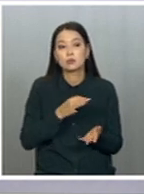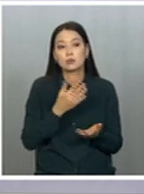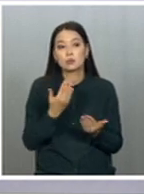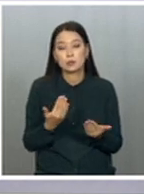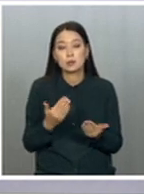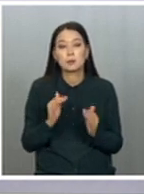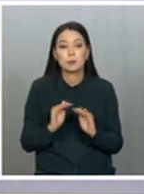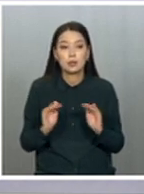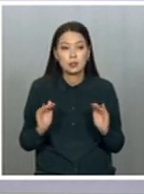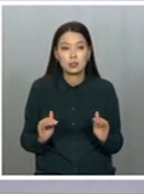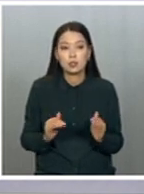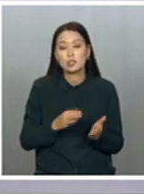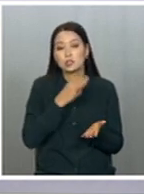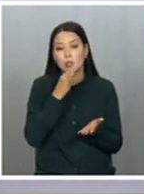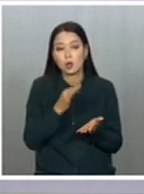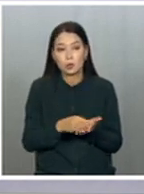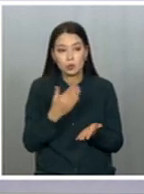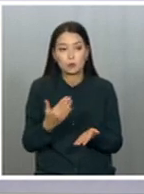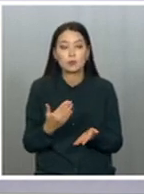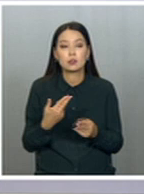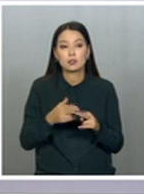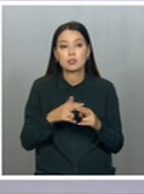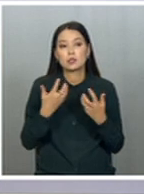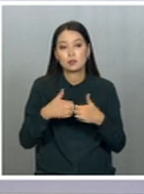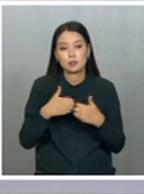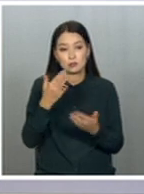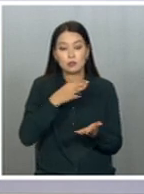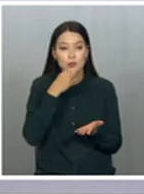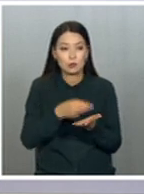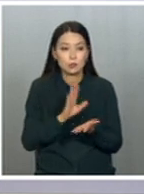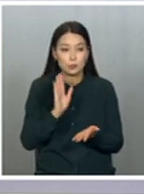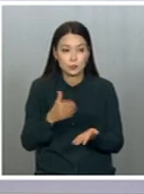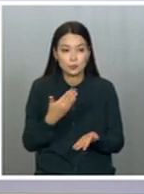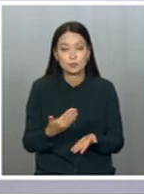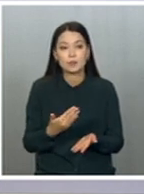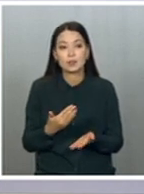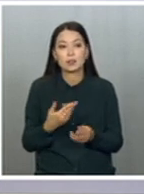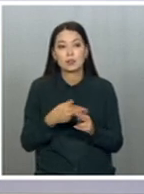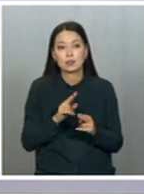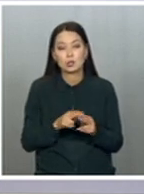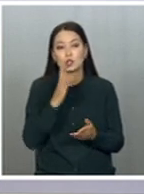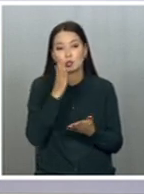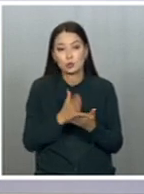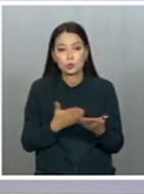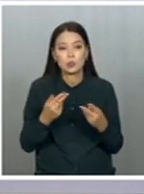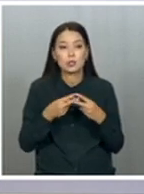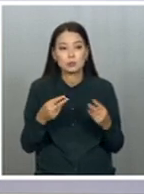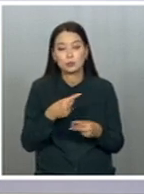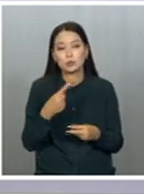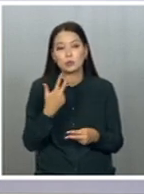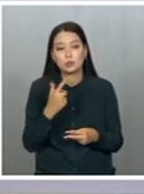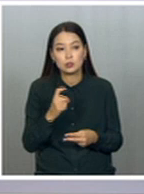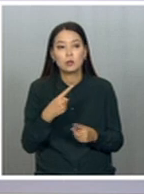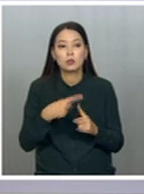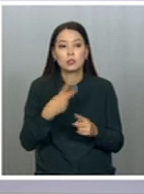балалар, шыққан соңғы жауап бізде есептің жауабы болады. Яғни түзудің теңдеуі минус 3x қосылған